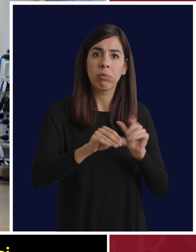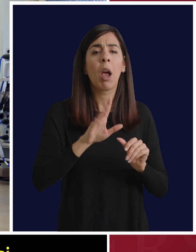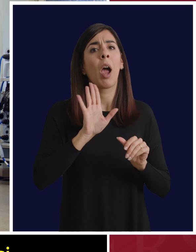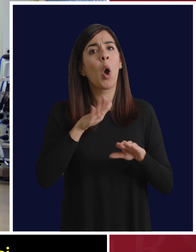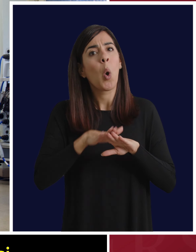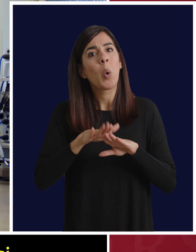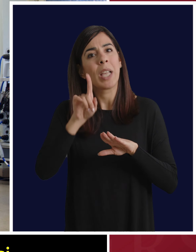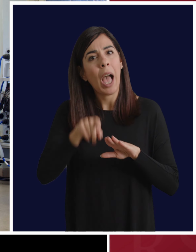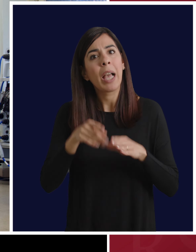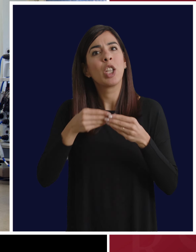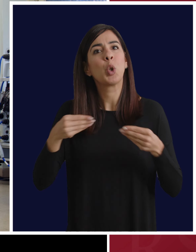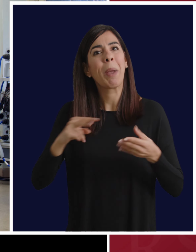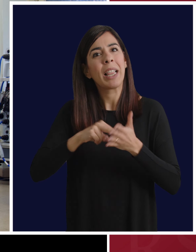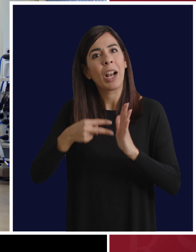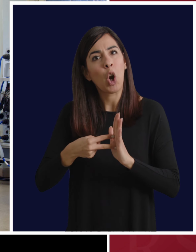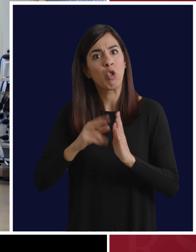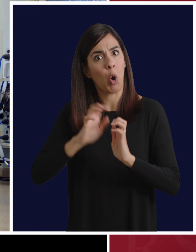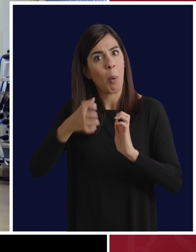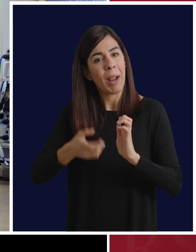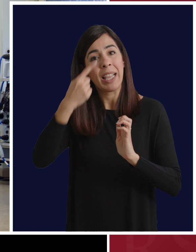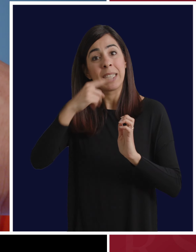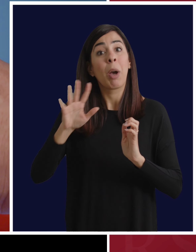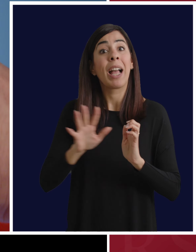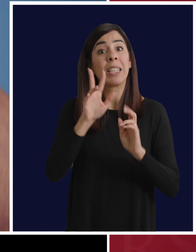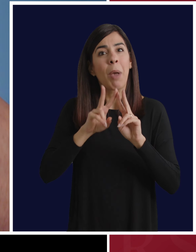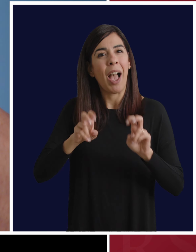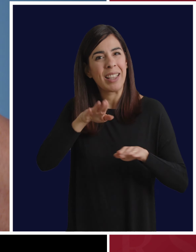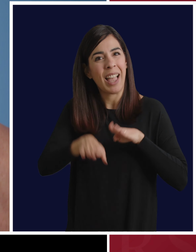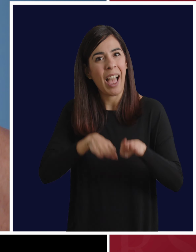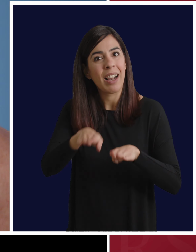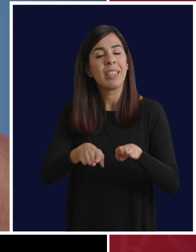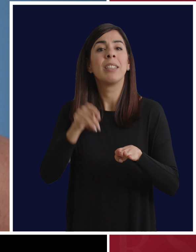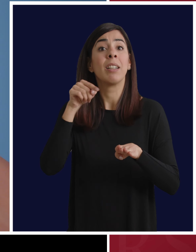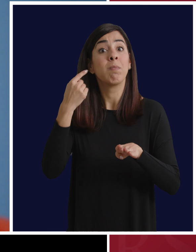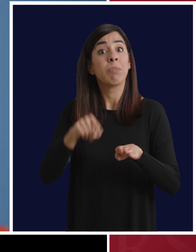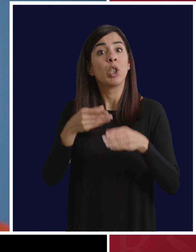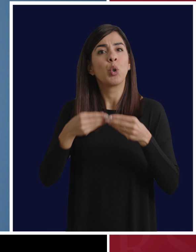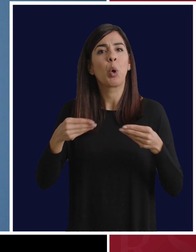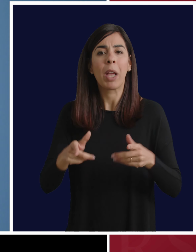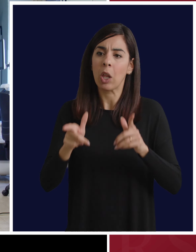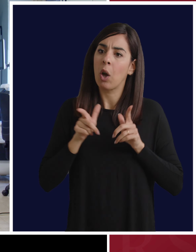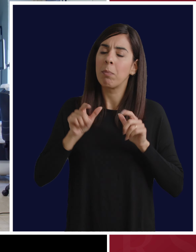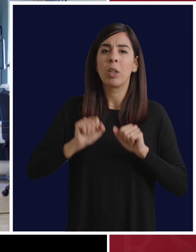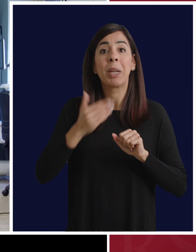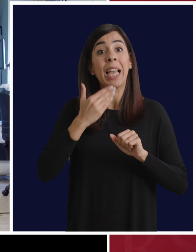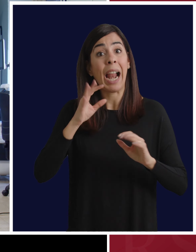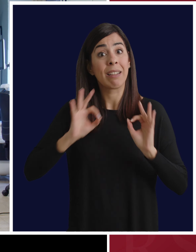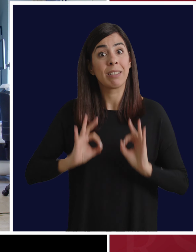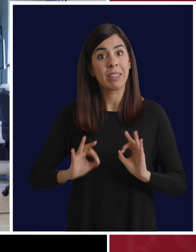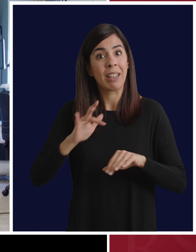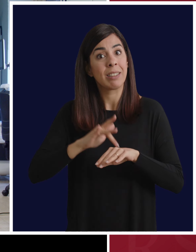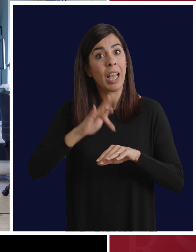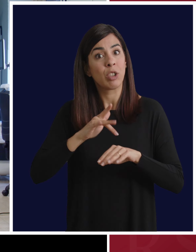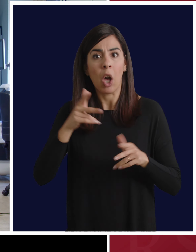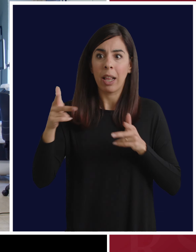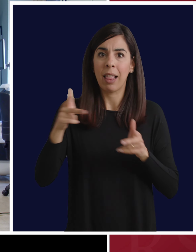tecnologici anche complessi come la GATE Analysis ed è uno strumento che ci permette mediante dei sensori specifici e delle